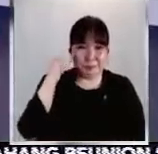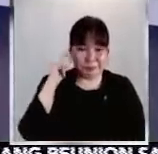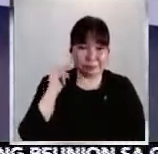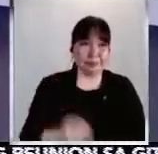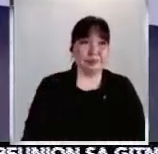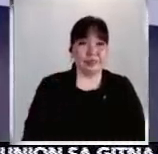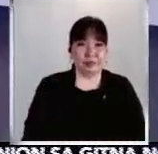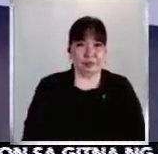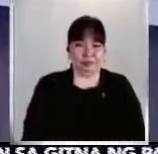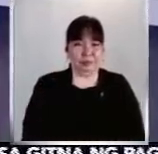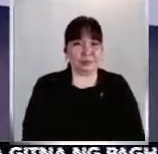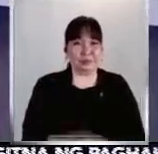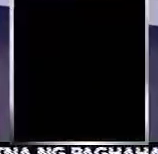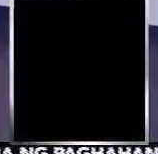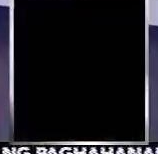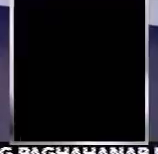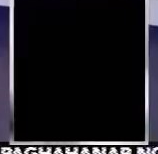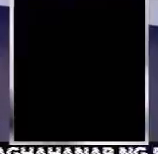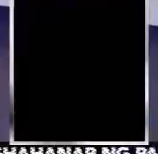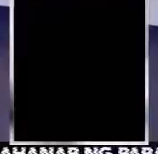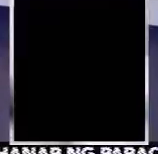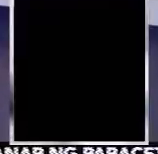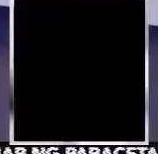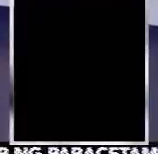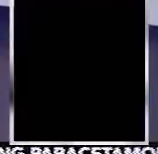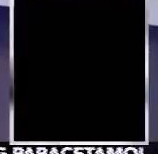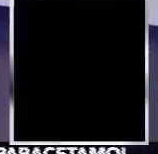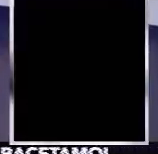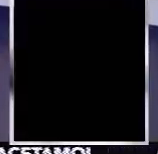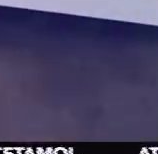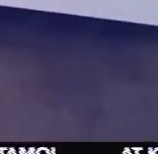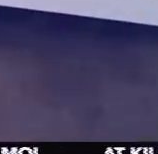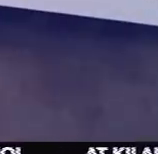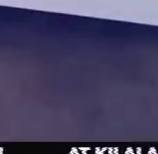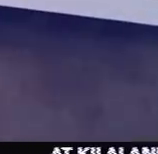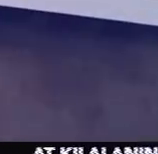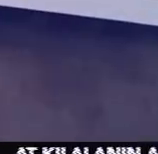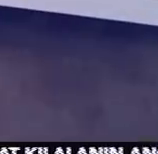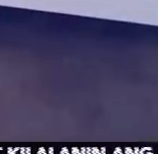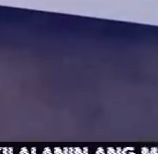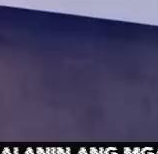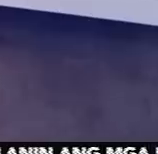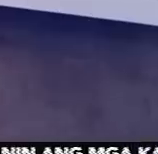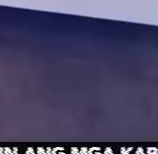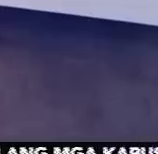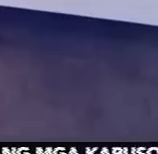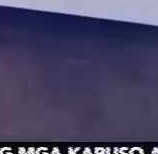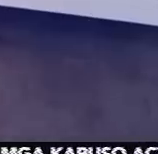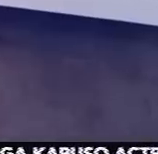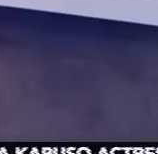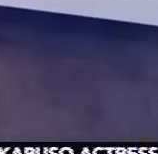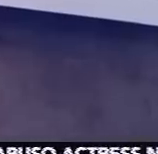Kasunod po ng mga paghihigpit, nagsana ngayon ang mga nais magpabakuna sa iba't ibang vaccination sites sa Metro Manila. At sa talanga ng